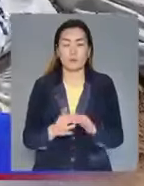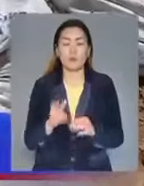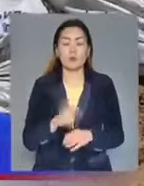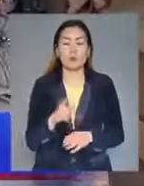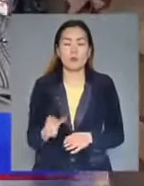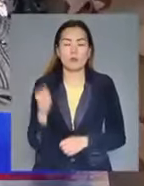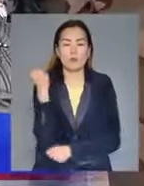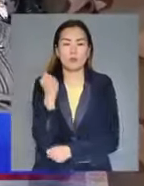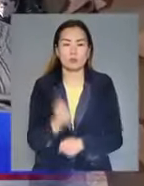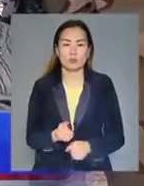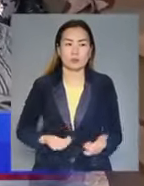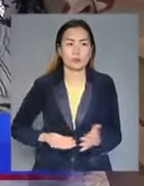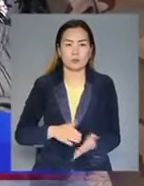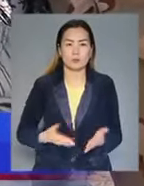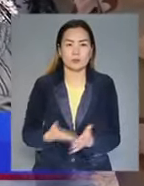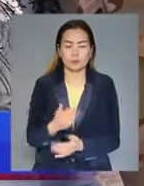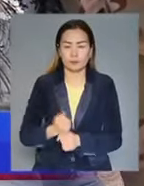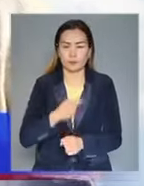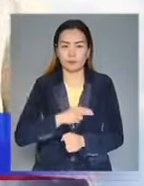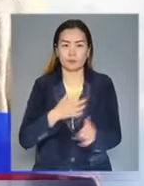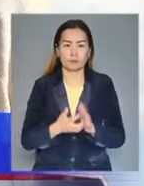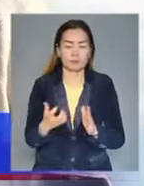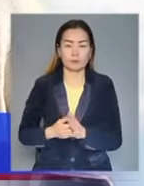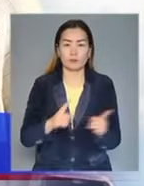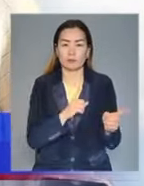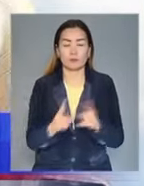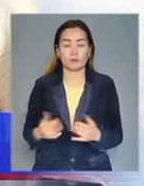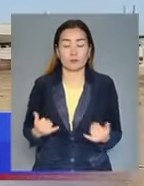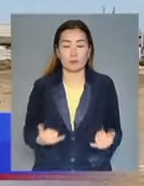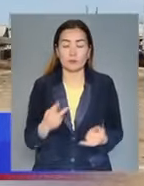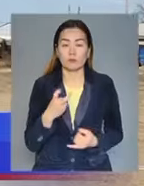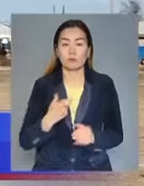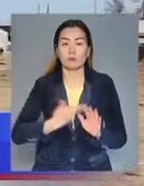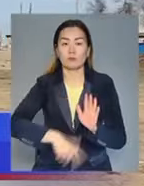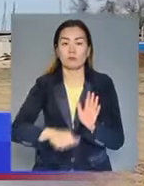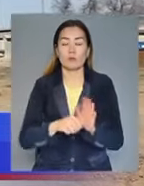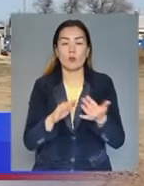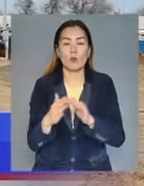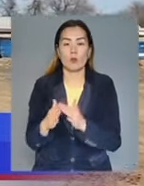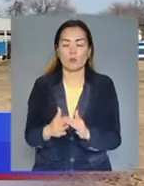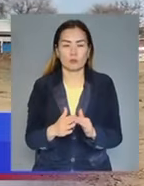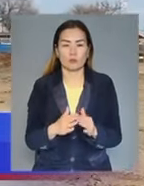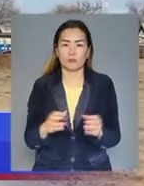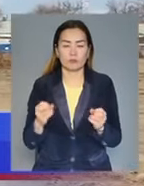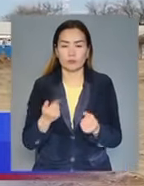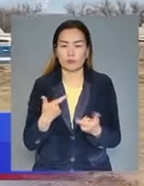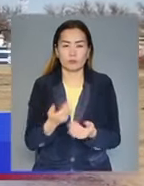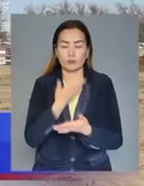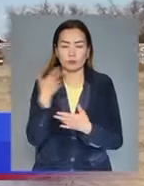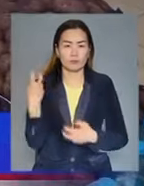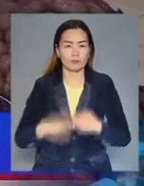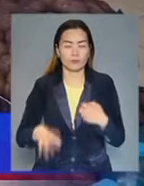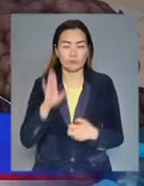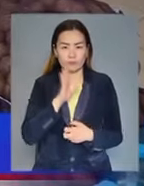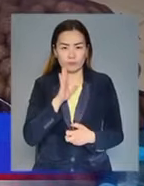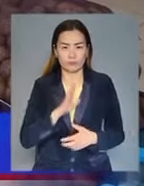Ауыл тұрғындары қапшық, күрек, кетпен сынды қажетті құралдардың жетіспеушілігіне қапалы. Қазір мұнда 276 үй көгілдір отынсыз отыр, себебі газ қондырғысы